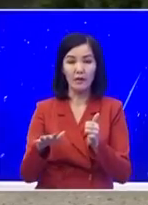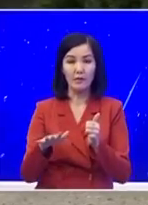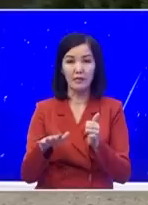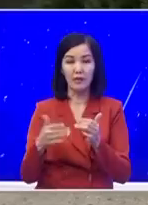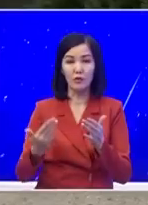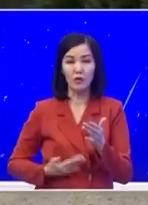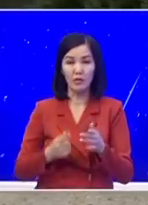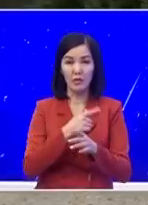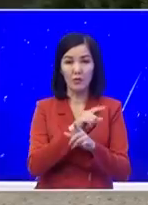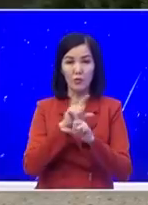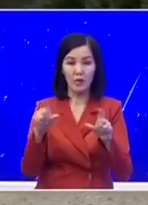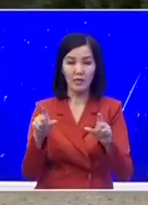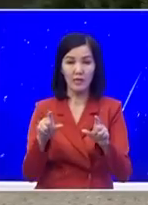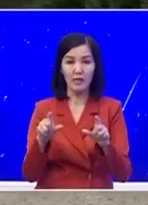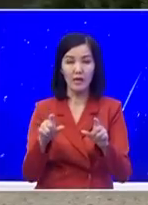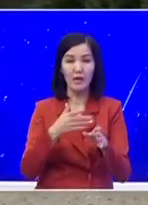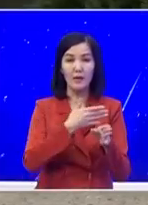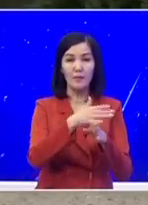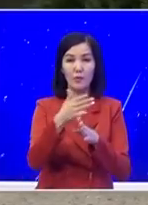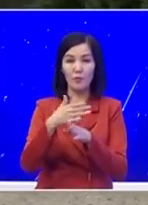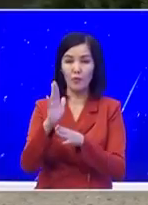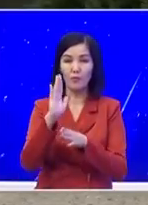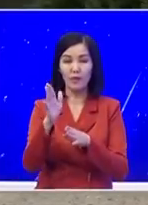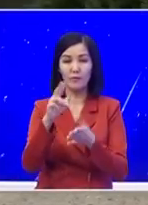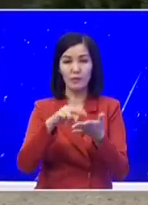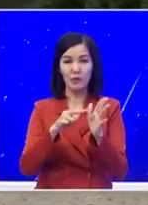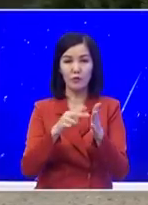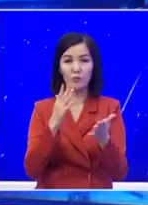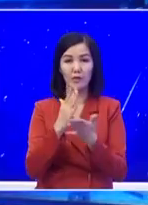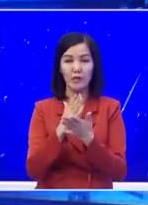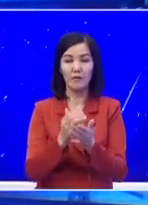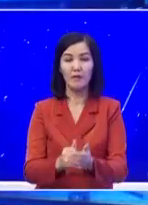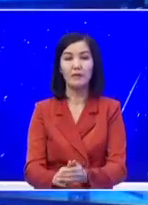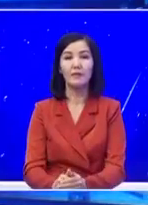тұрған ауруханаларға бөліп береміз деген ойдамыз.